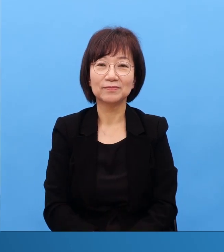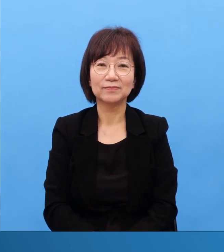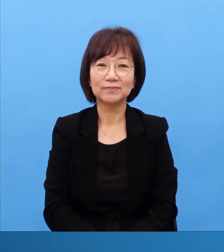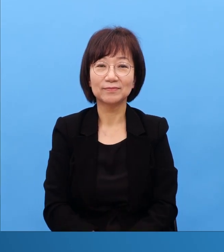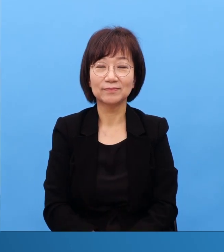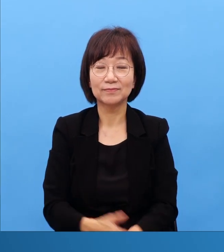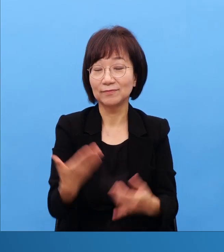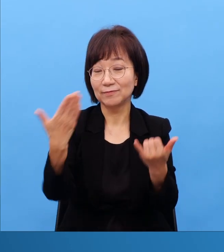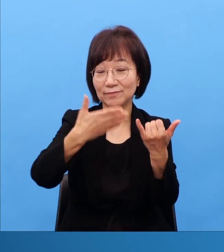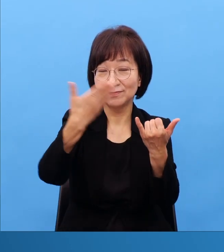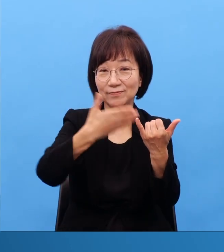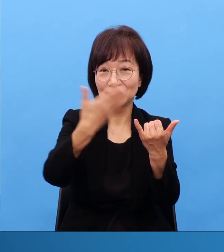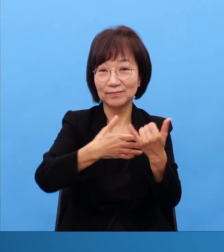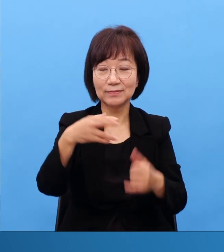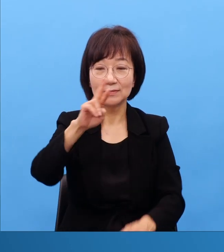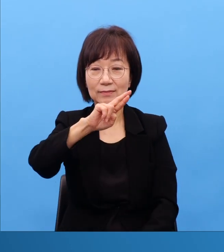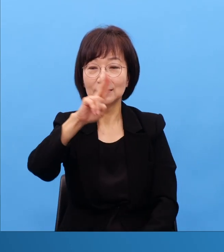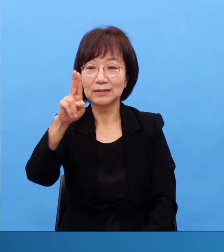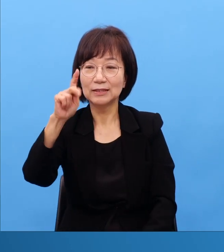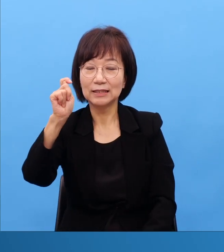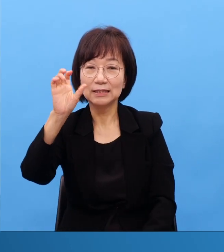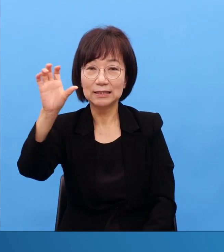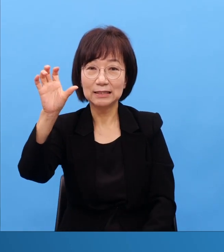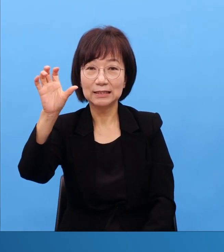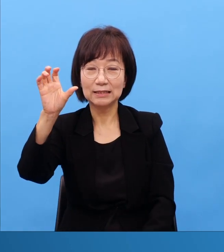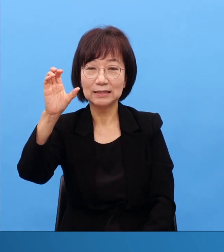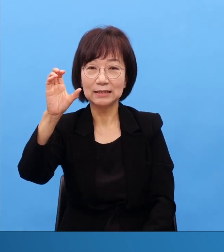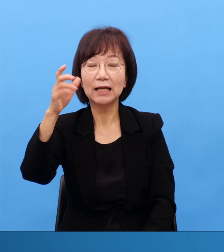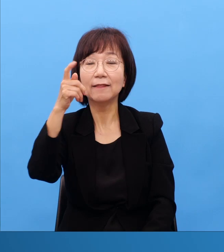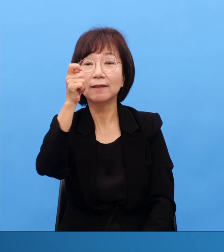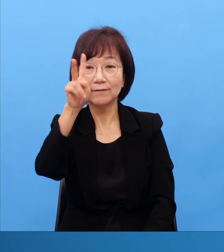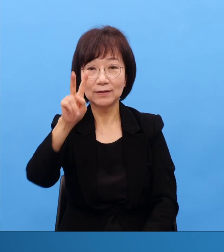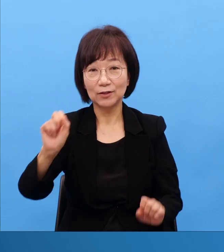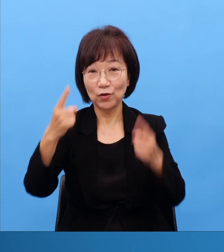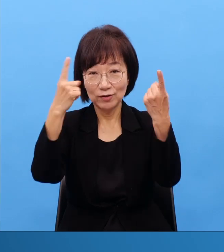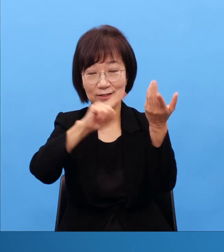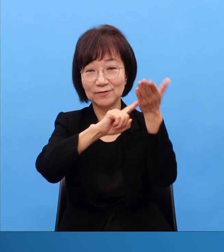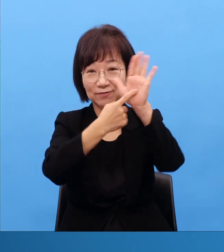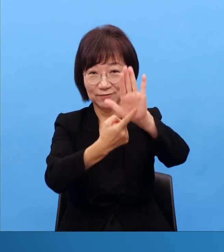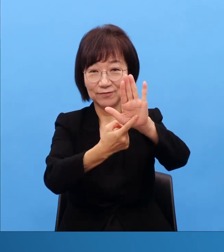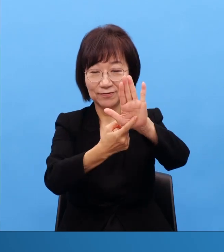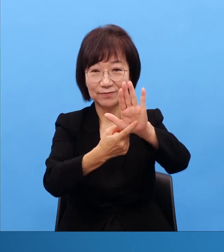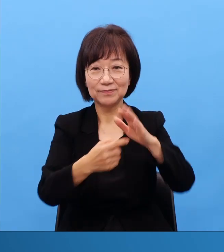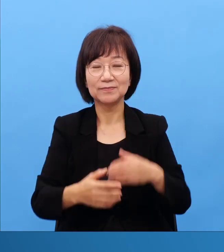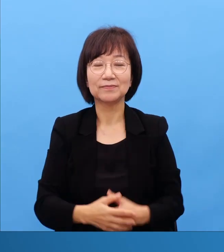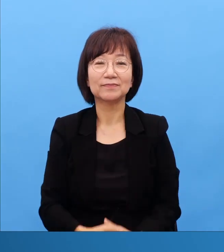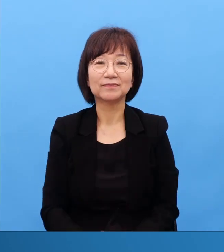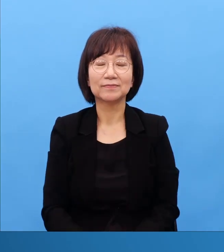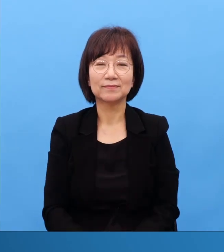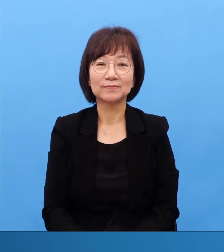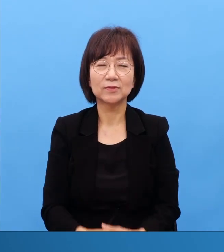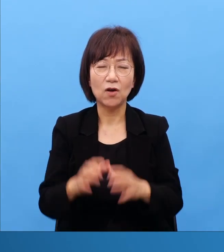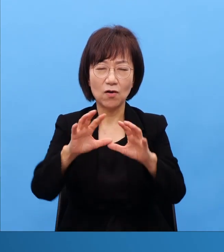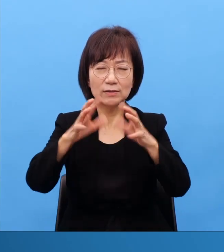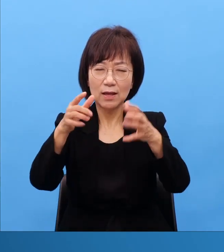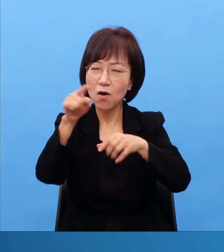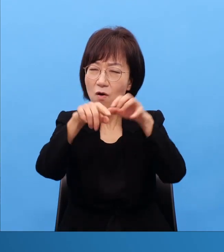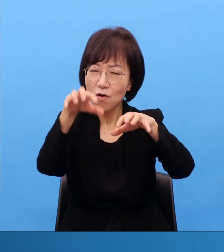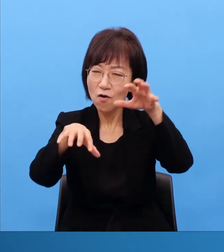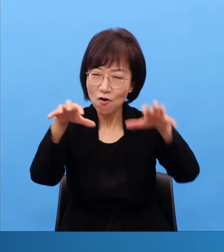유튜브 위다락과 RUTC TV를 통해 생중계되며 전 세계 어디서나 실시간으로 대회에 참여할 수 있습니다.